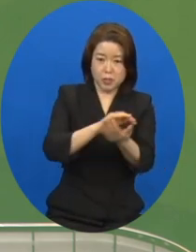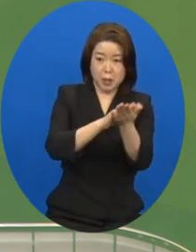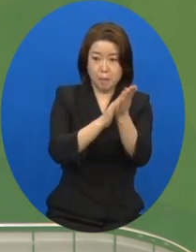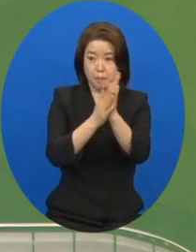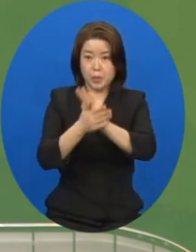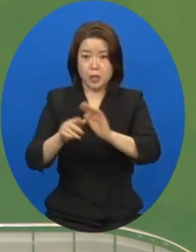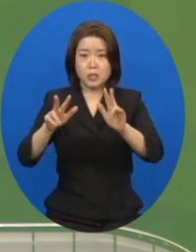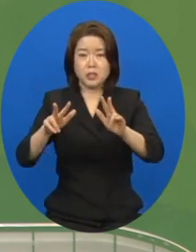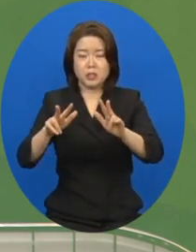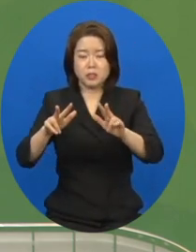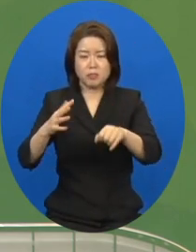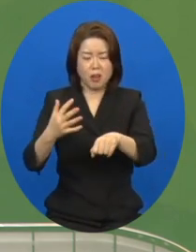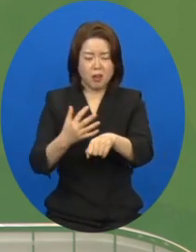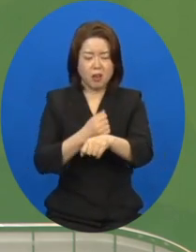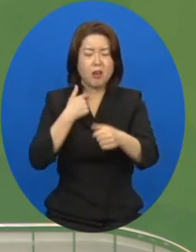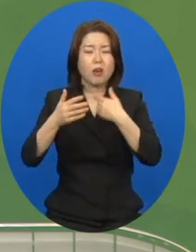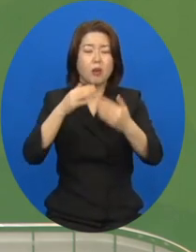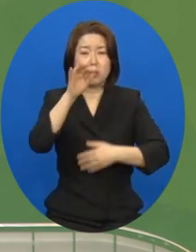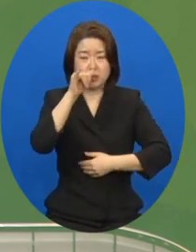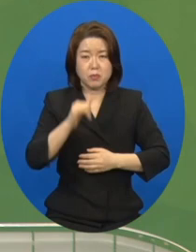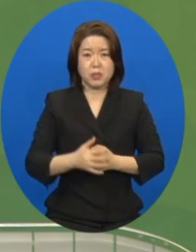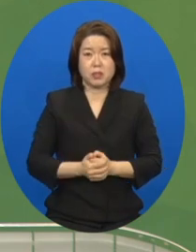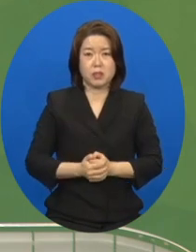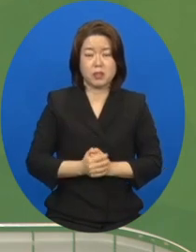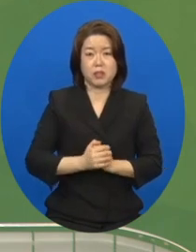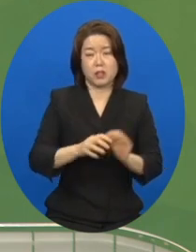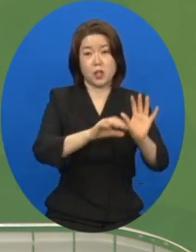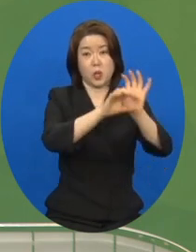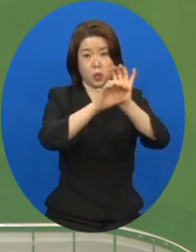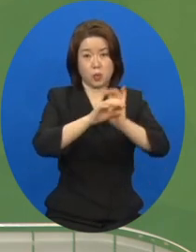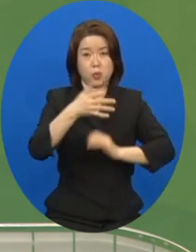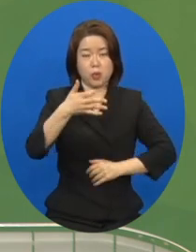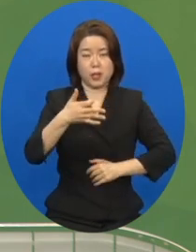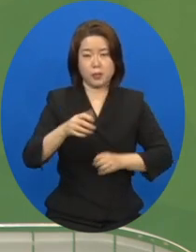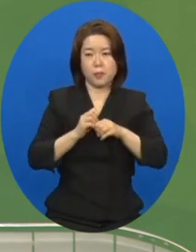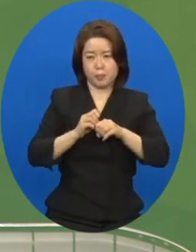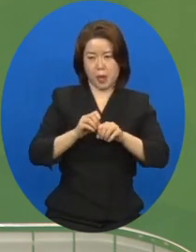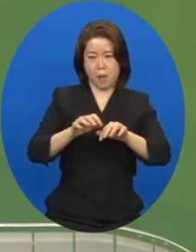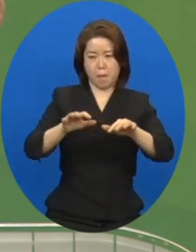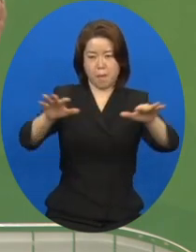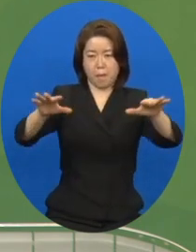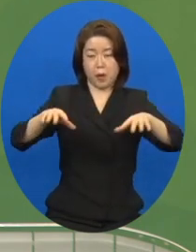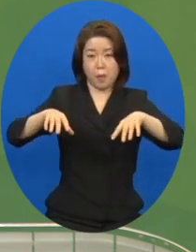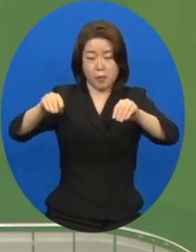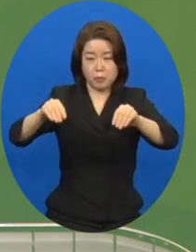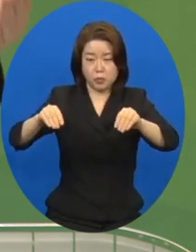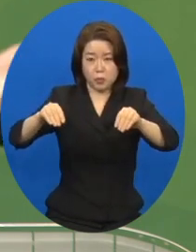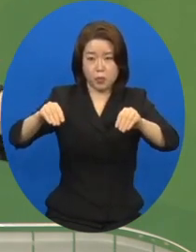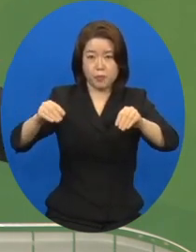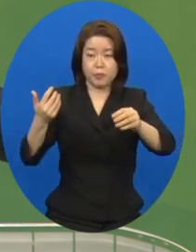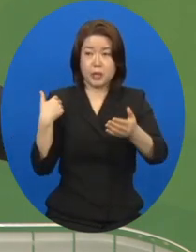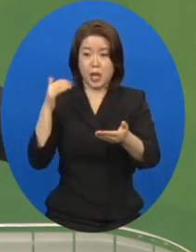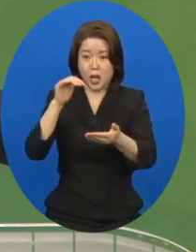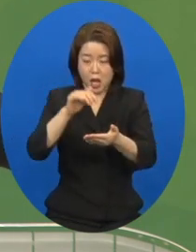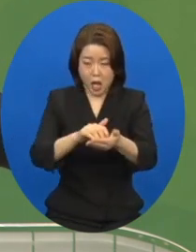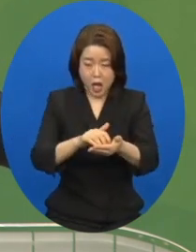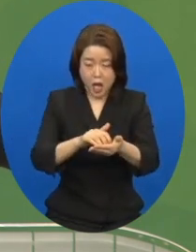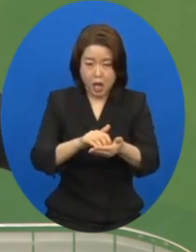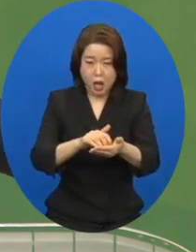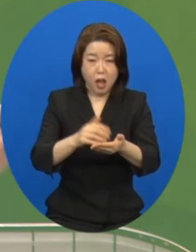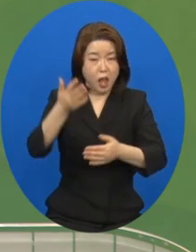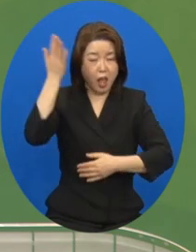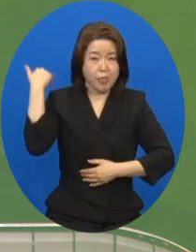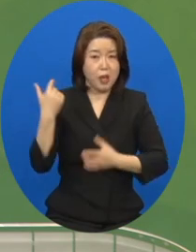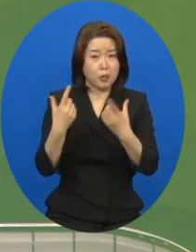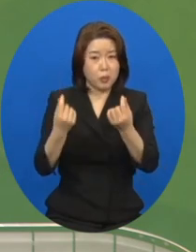있잖아요. 코로나19 이 확산이 그치고 이제 정상으로 돌아오면 예전처럼 돌아가게